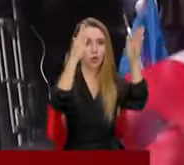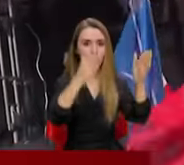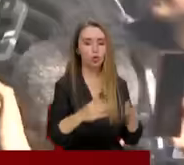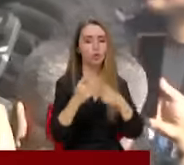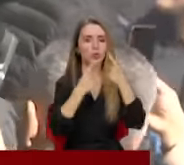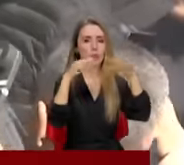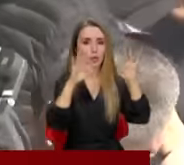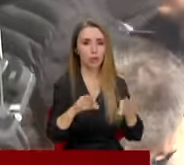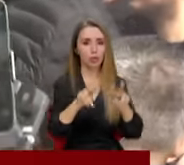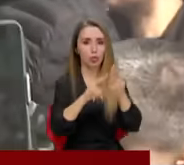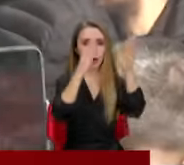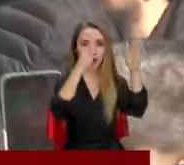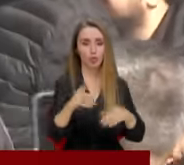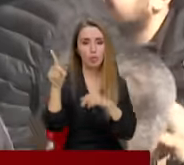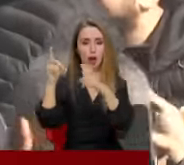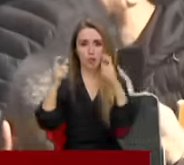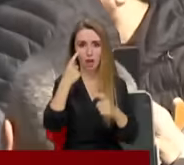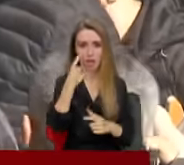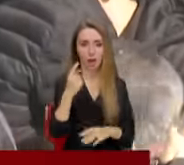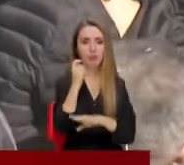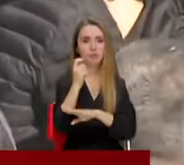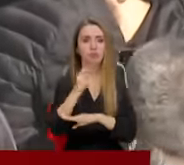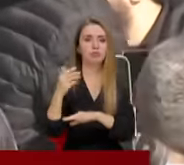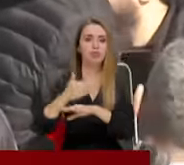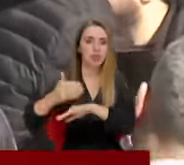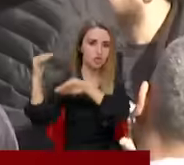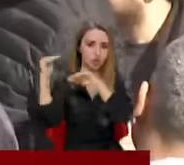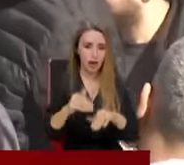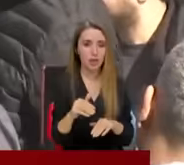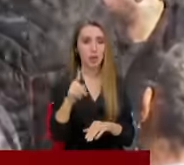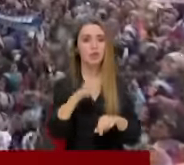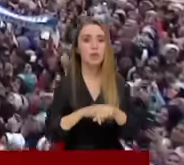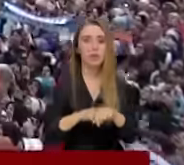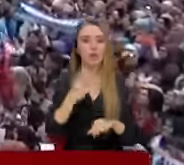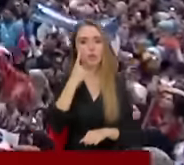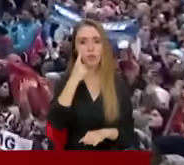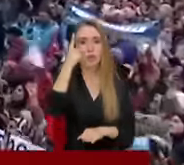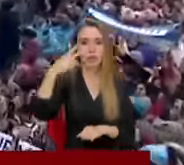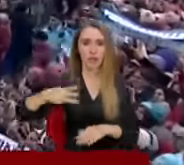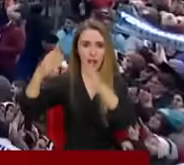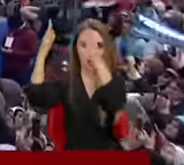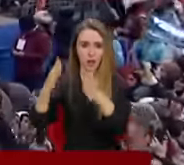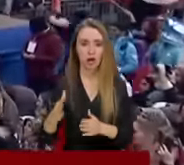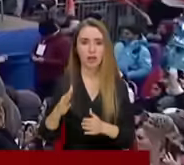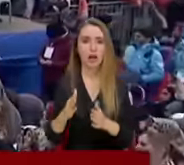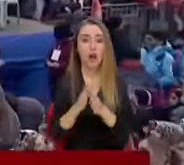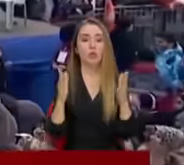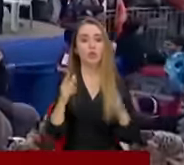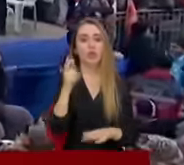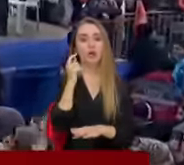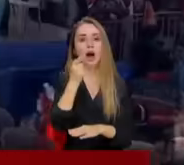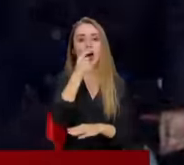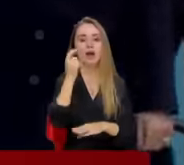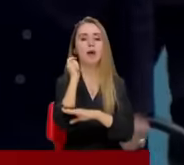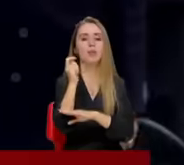sahneye çıktı. Murat Kurum'un avcılar da miting sahnesine gecikmeli olarak çıktığı sırada Cumhurbaşkanı Erdoğan da Büyük Ankara